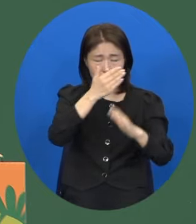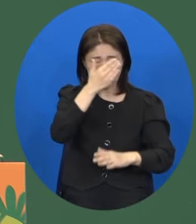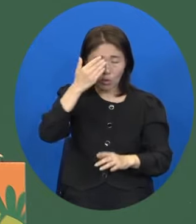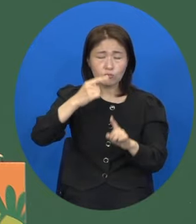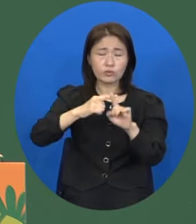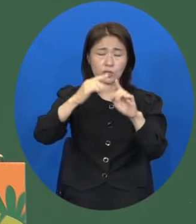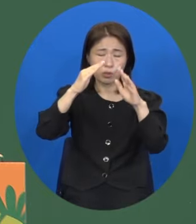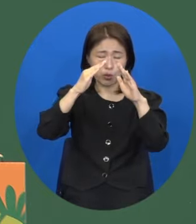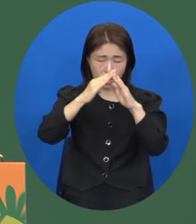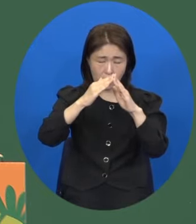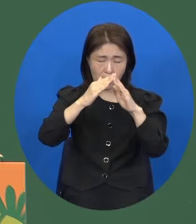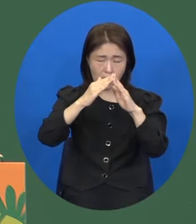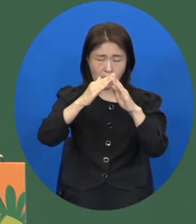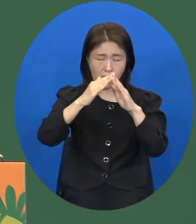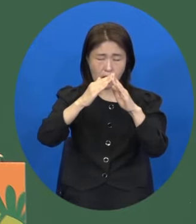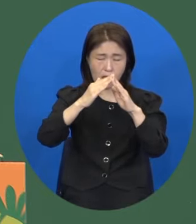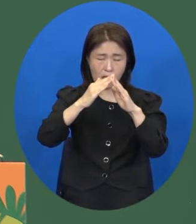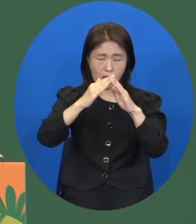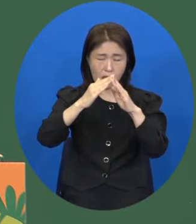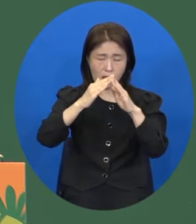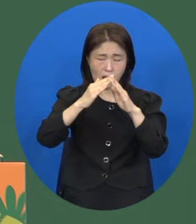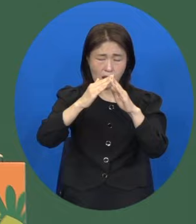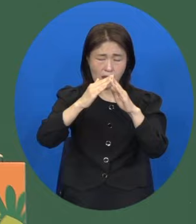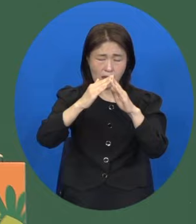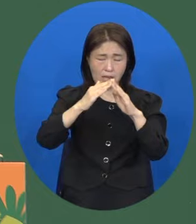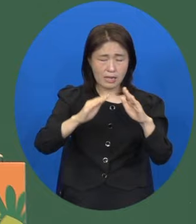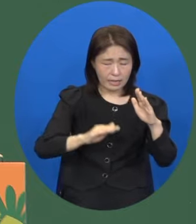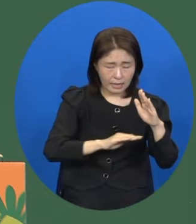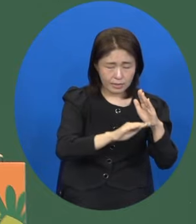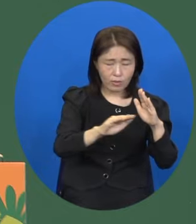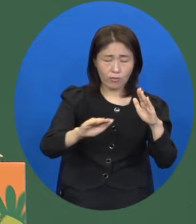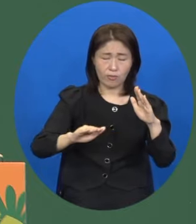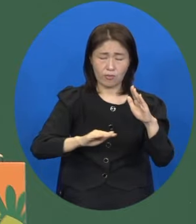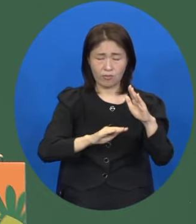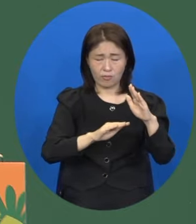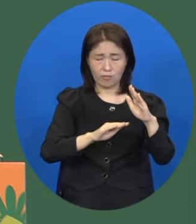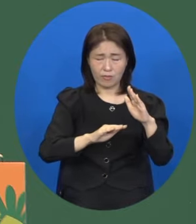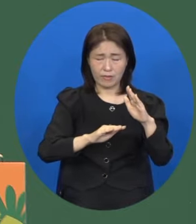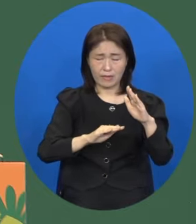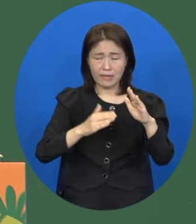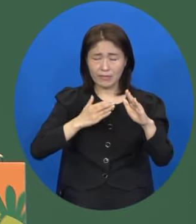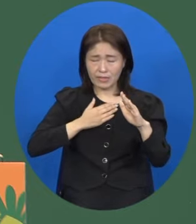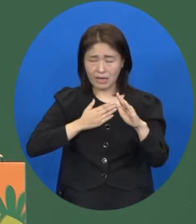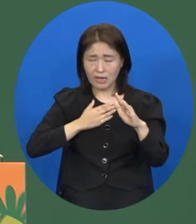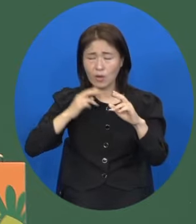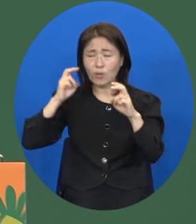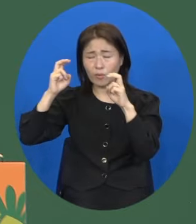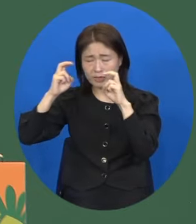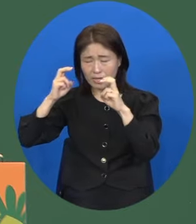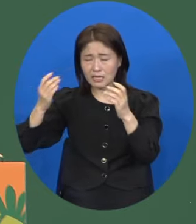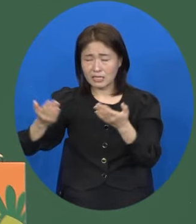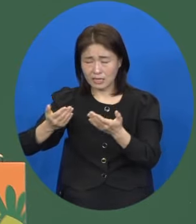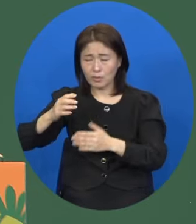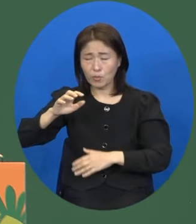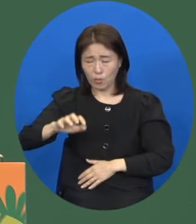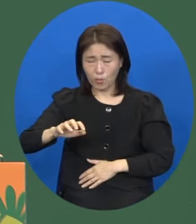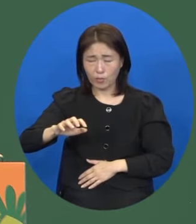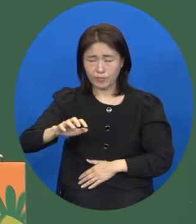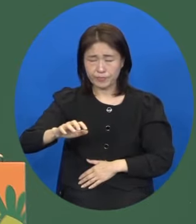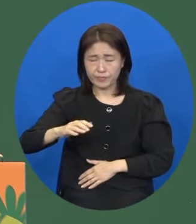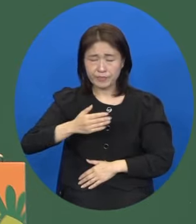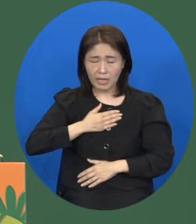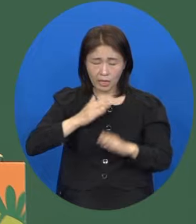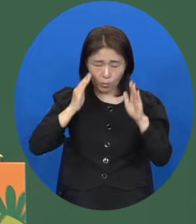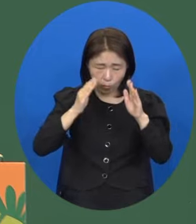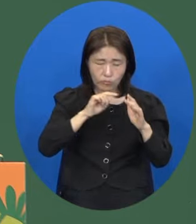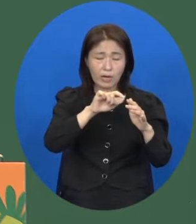젊은이 교회와 우리 가정과 나의 직장과 나의 공부